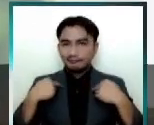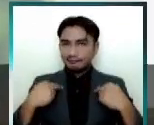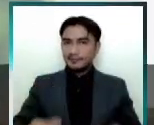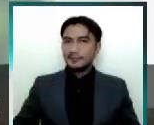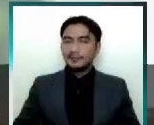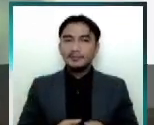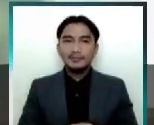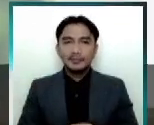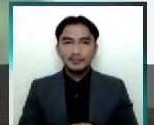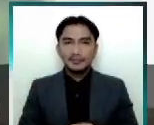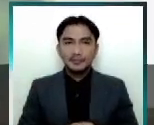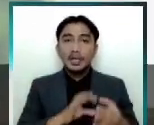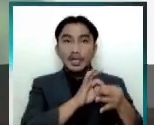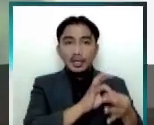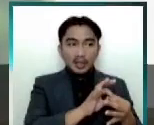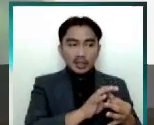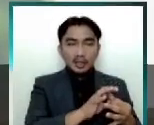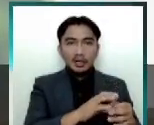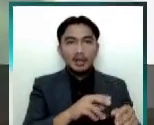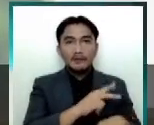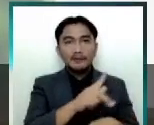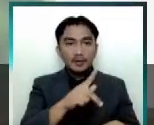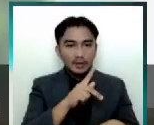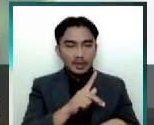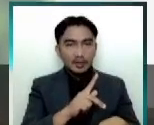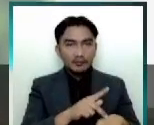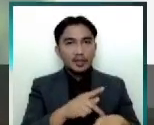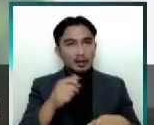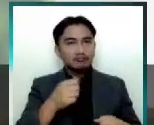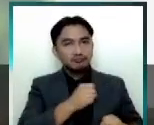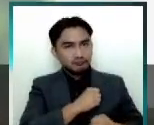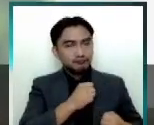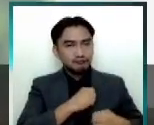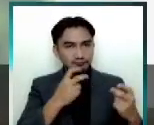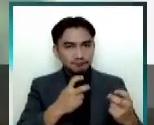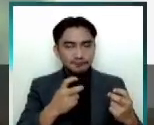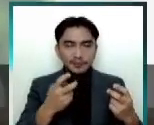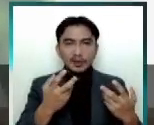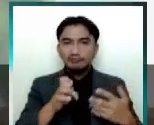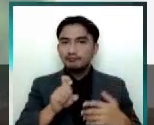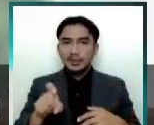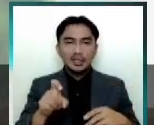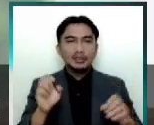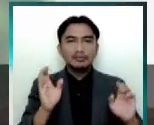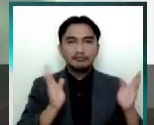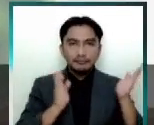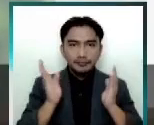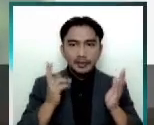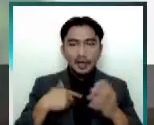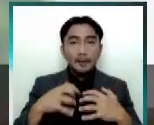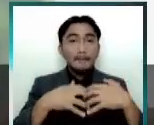Kaisa ng Philippine Veterans Affairs Office, magpapatayo tayo ng mga ospital sa Visayas at Mindanao